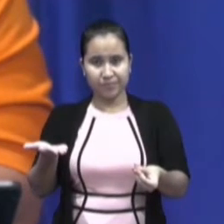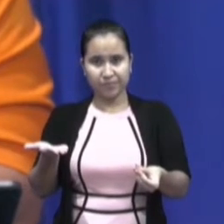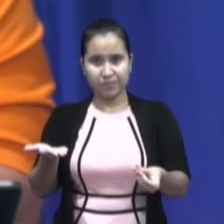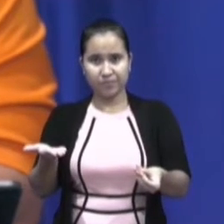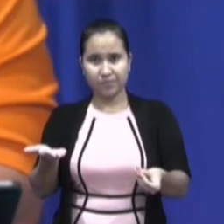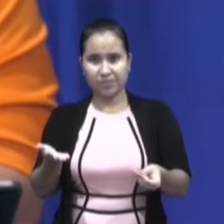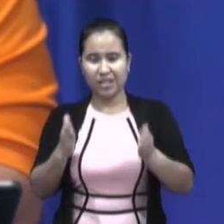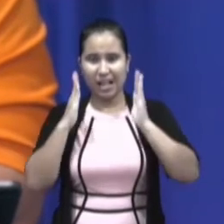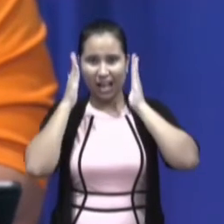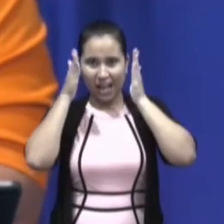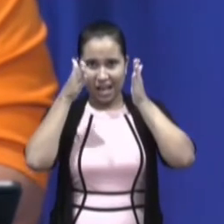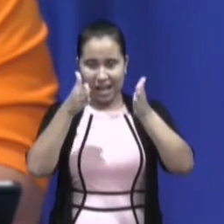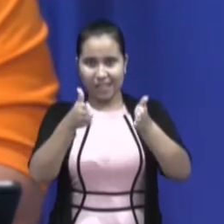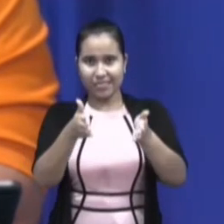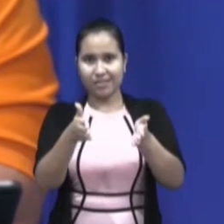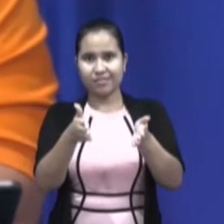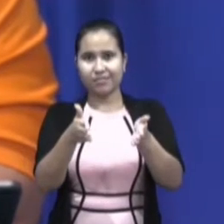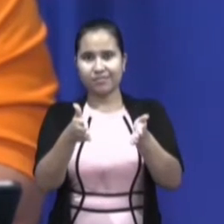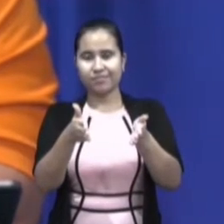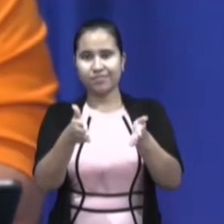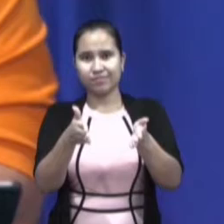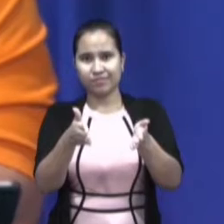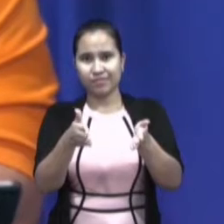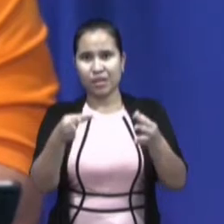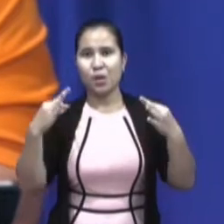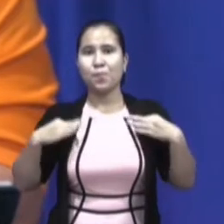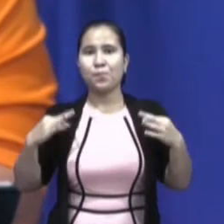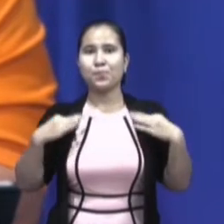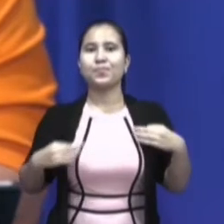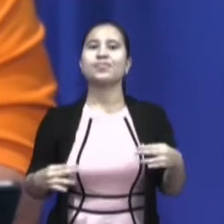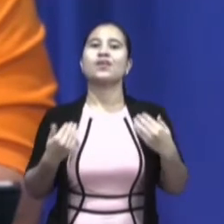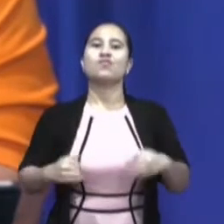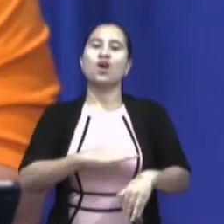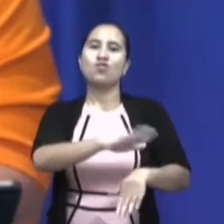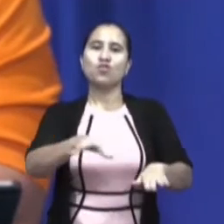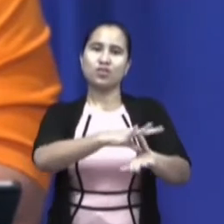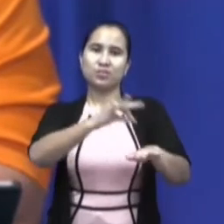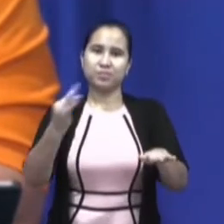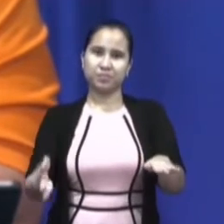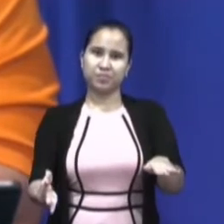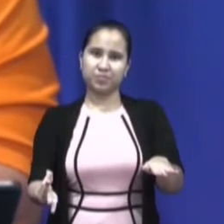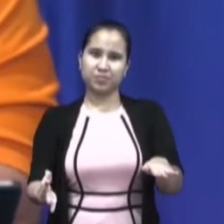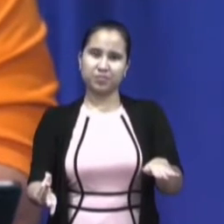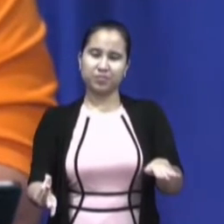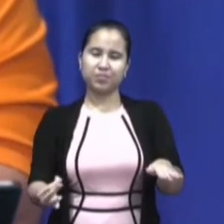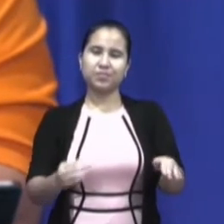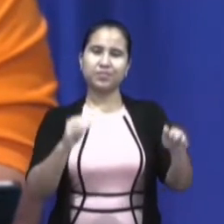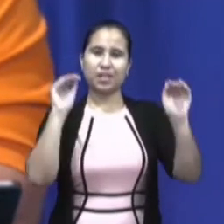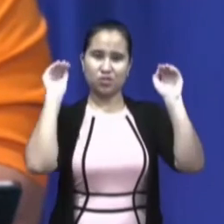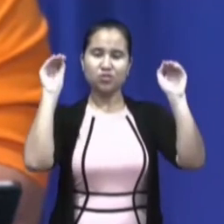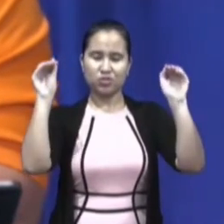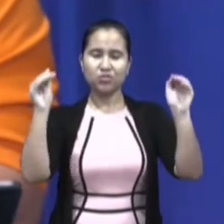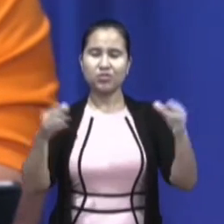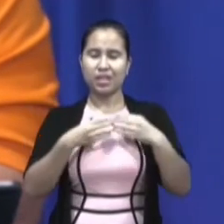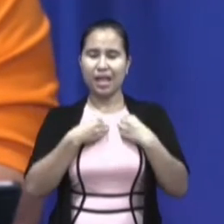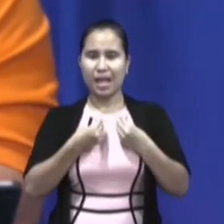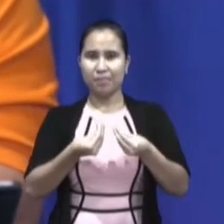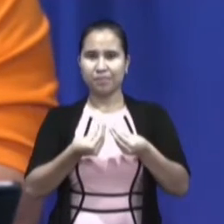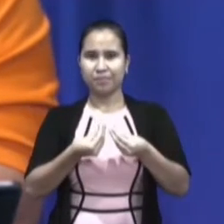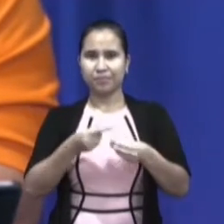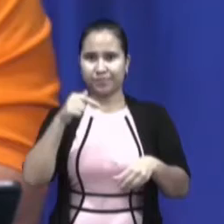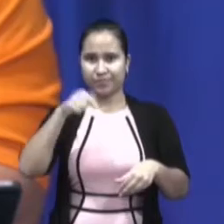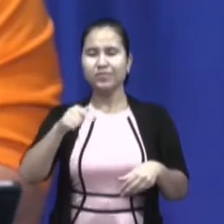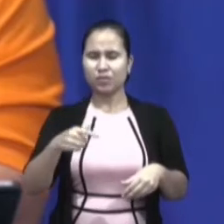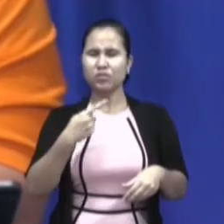onder de aandacht moeten worden gebracht van het ministerie van Volksgezondheid, omdat zij dus instructies hebben, dan zal dit